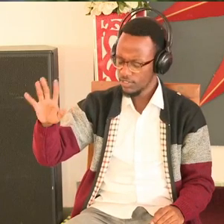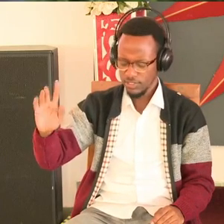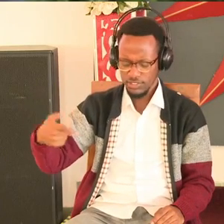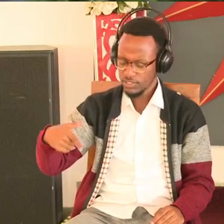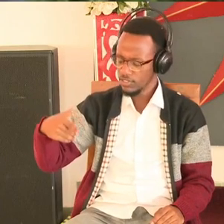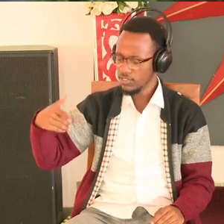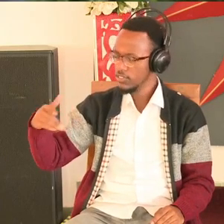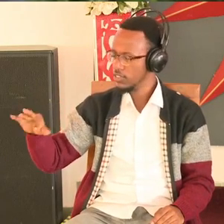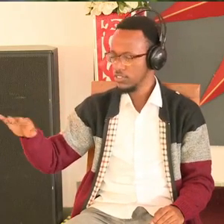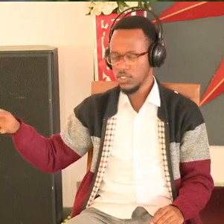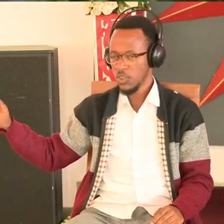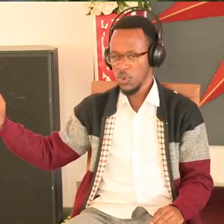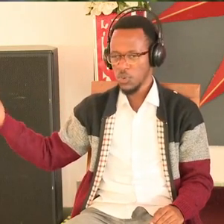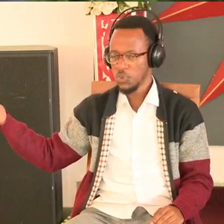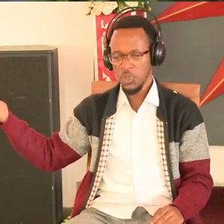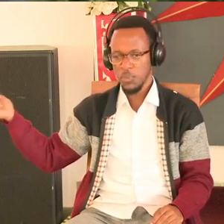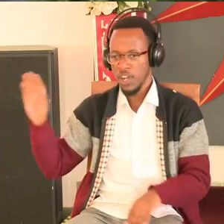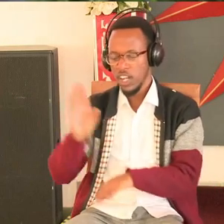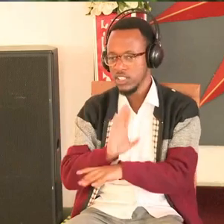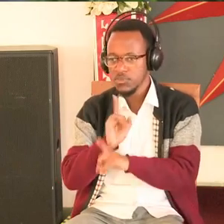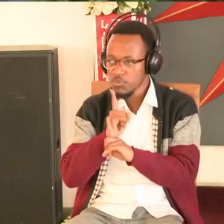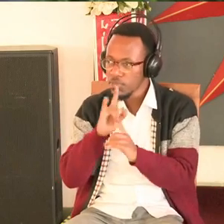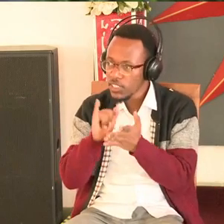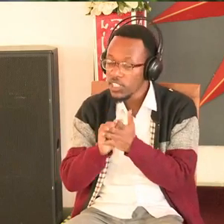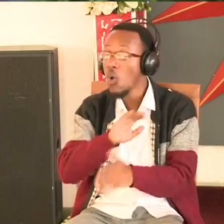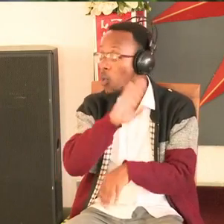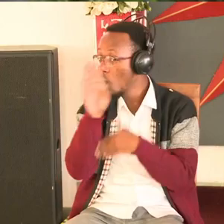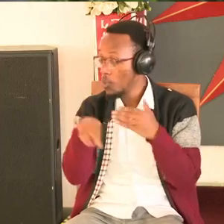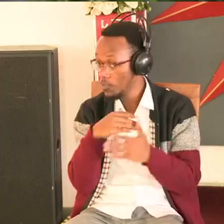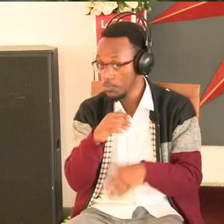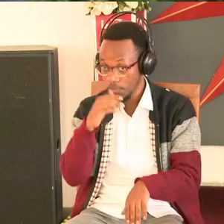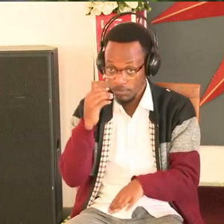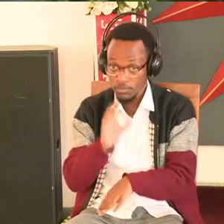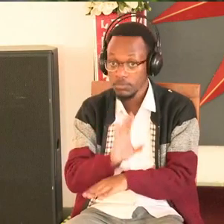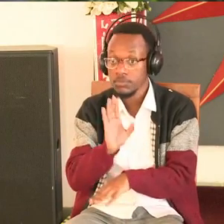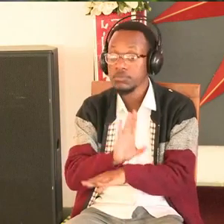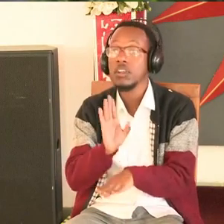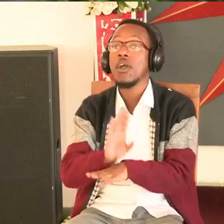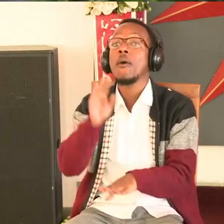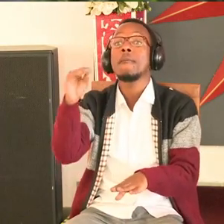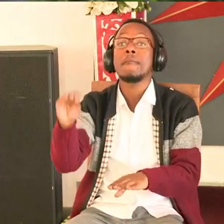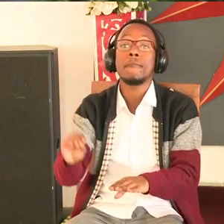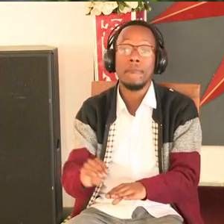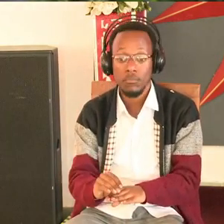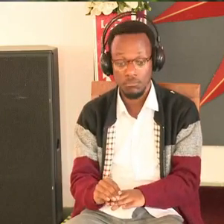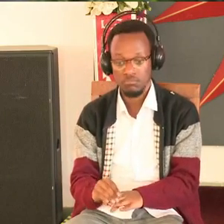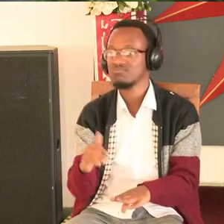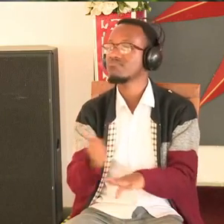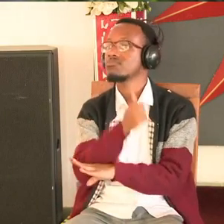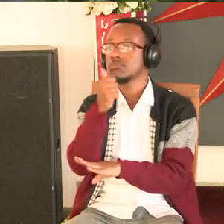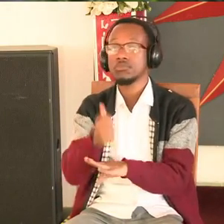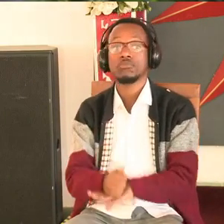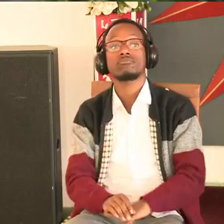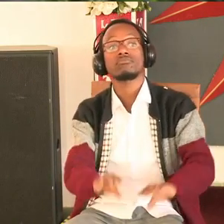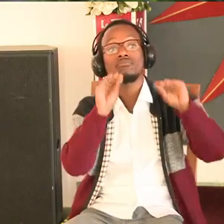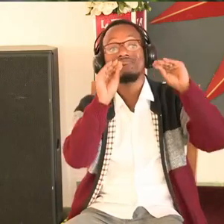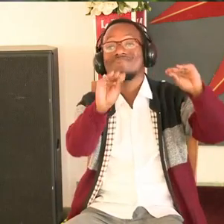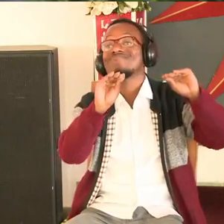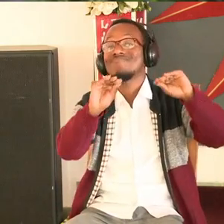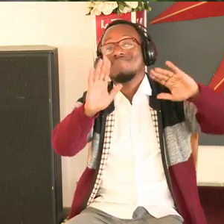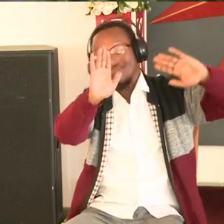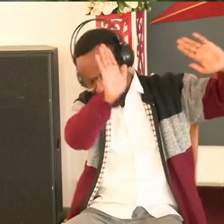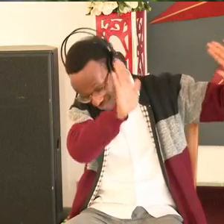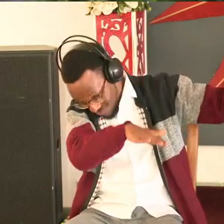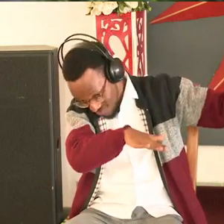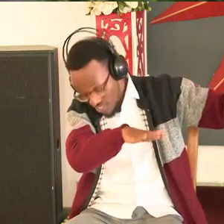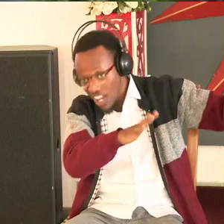gihe aho bavuga ko établi leur doctrine leur credo andi madini yose